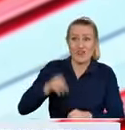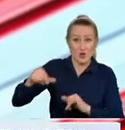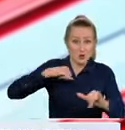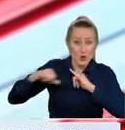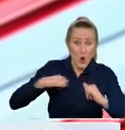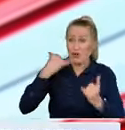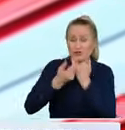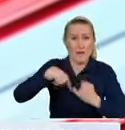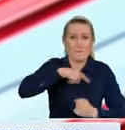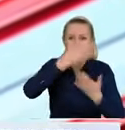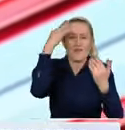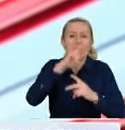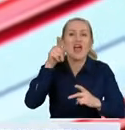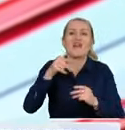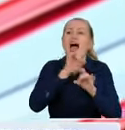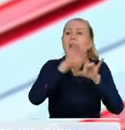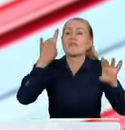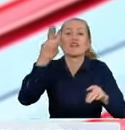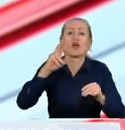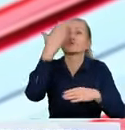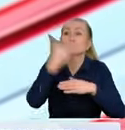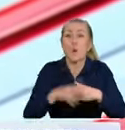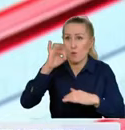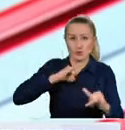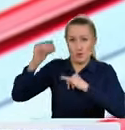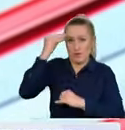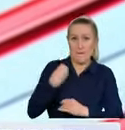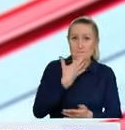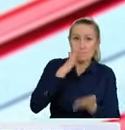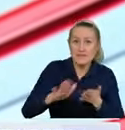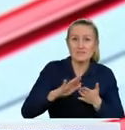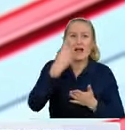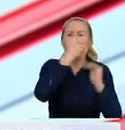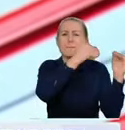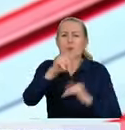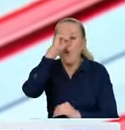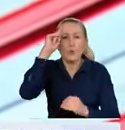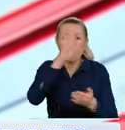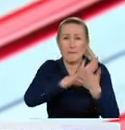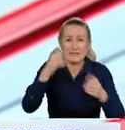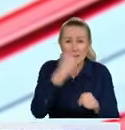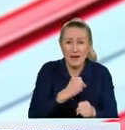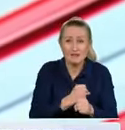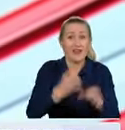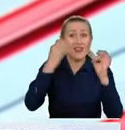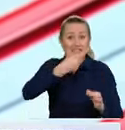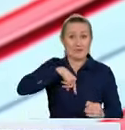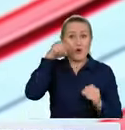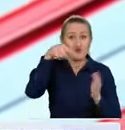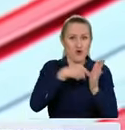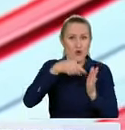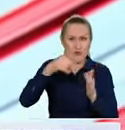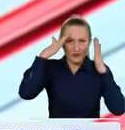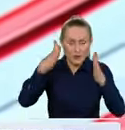kiedy się skończy epidemia, bo rząd nas o tym nie informuje, kiedy jest milion osób bez pracy. Dzisiaj na tym się powinniśmy skupić. Ja jeżdżę po